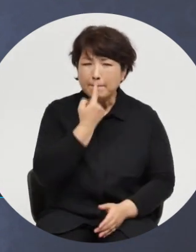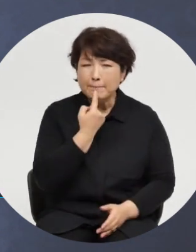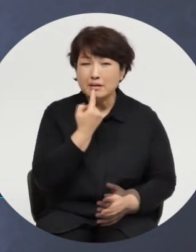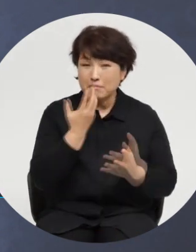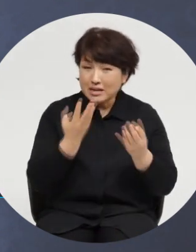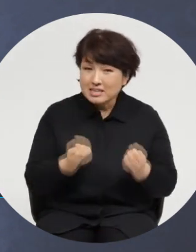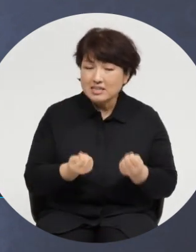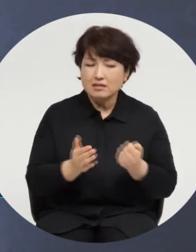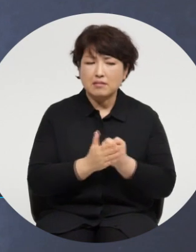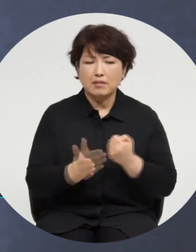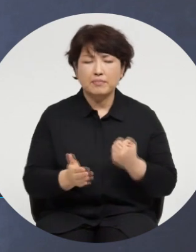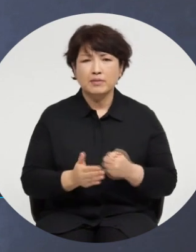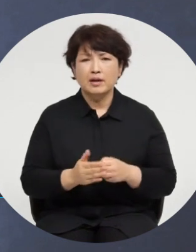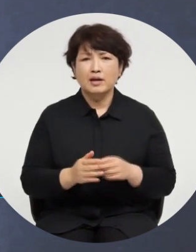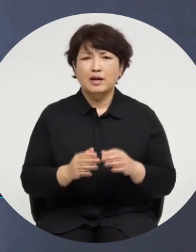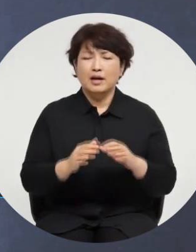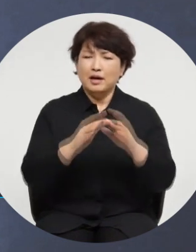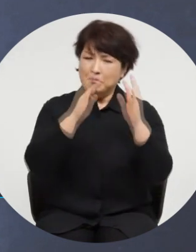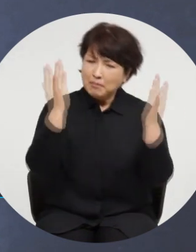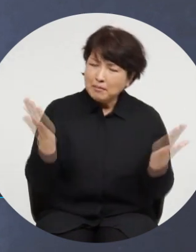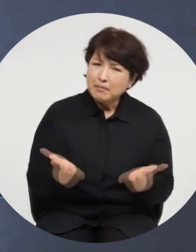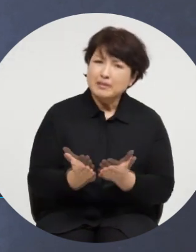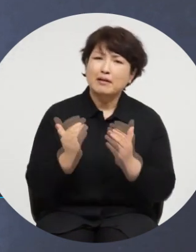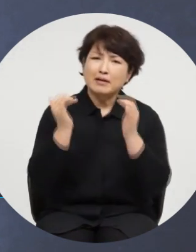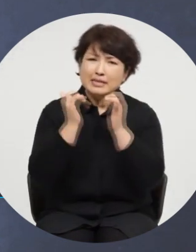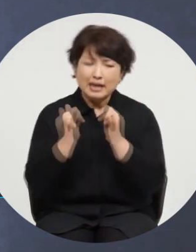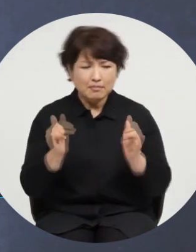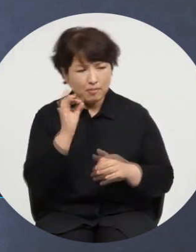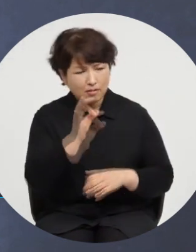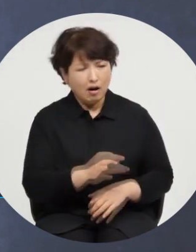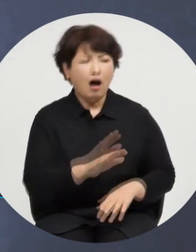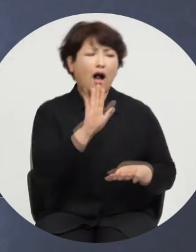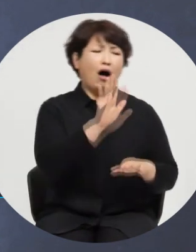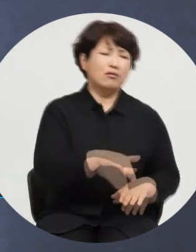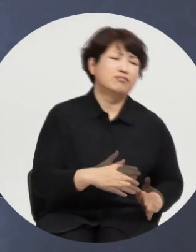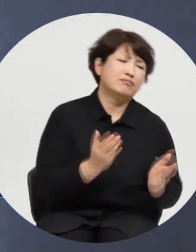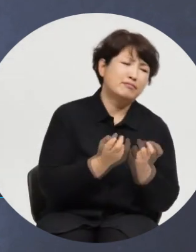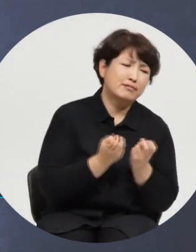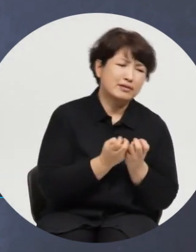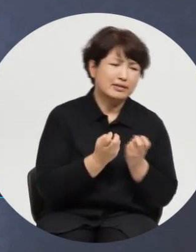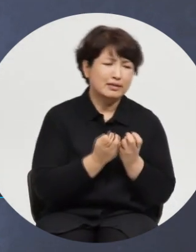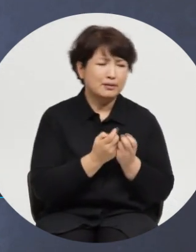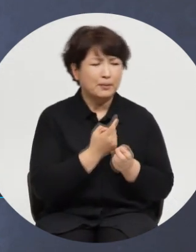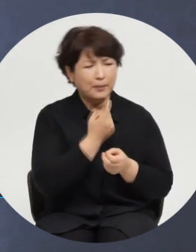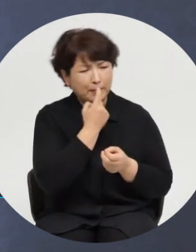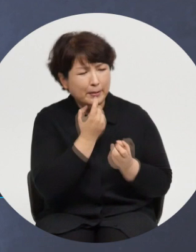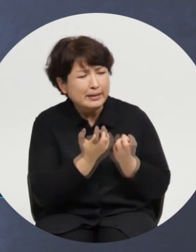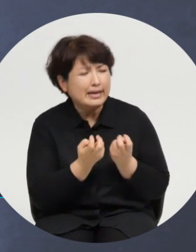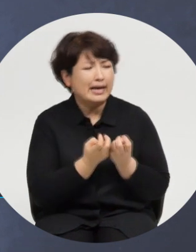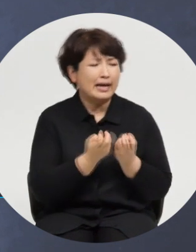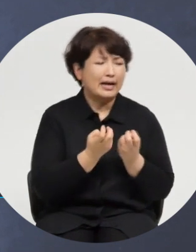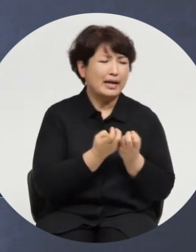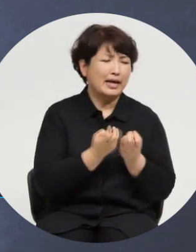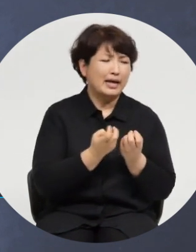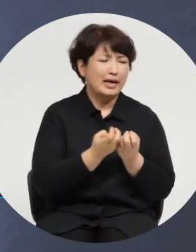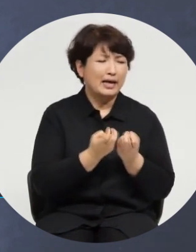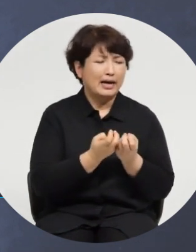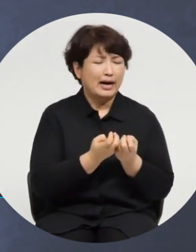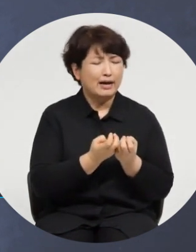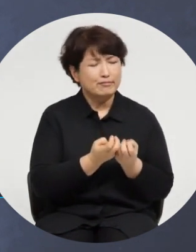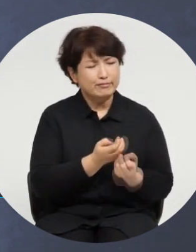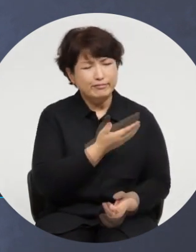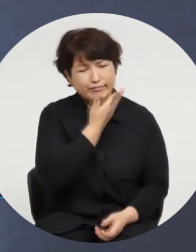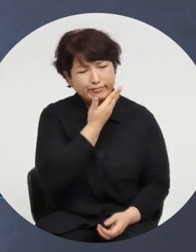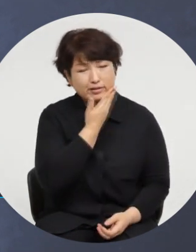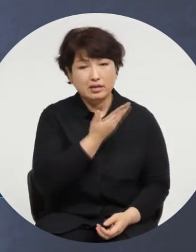옛날에 우리 근처 이 많았잖아요 그러면 아이가 모든 어른이 아이를 보는 사람은 알고 에게 저를 수